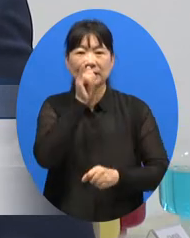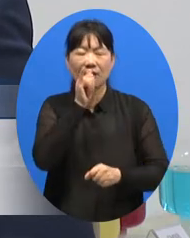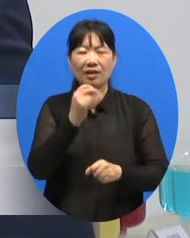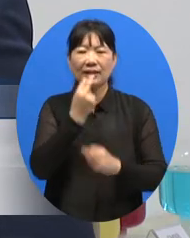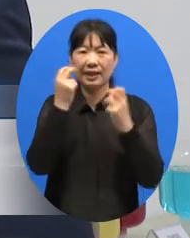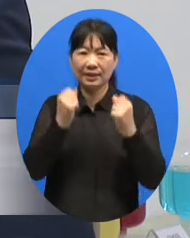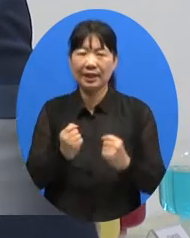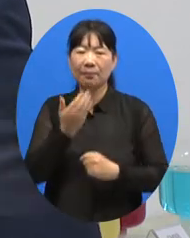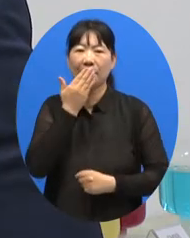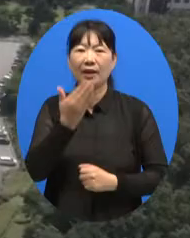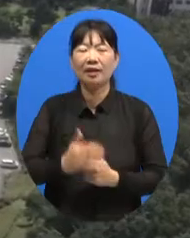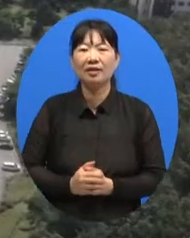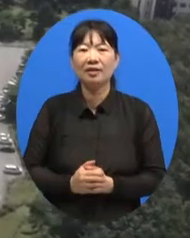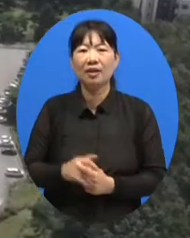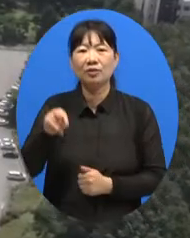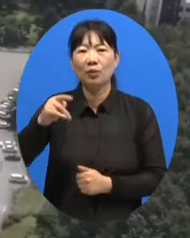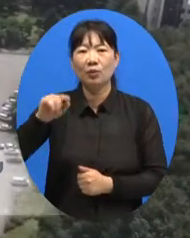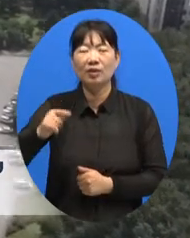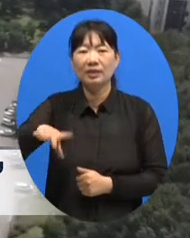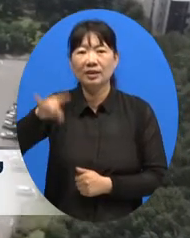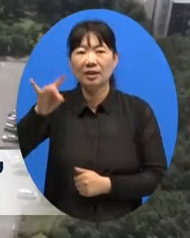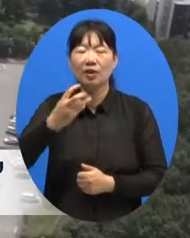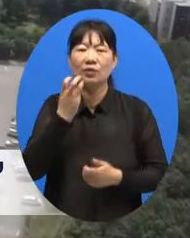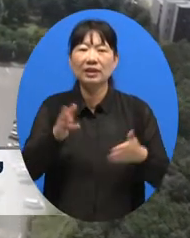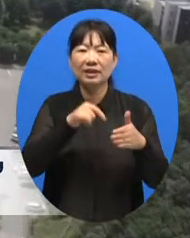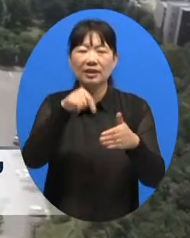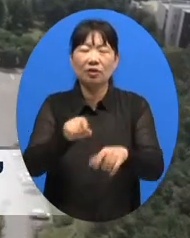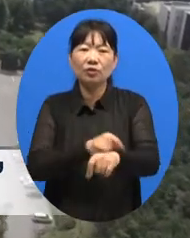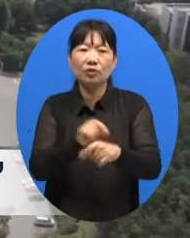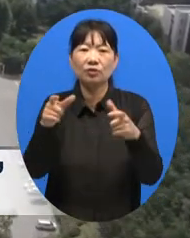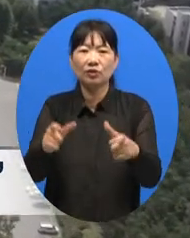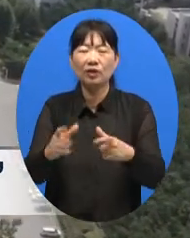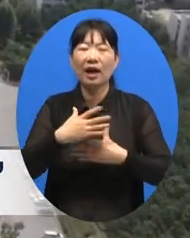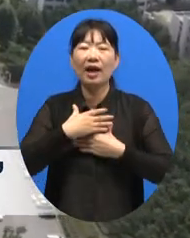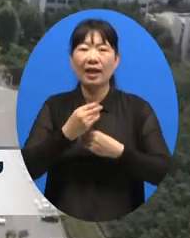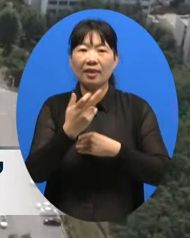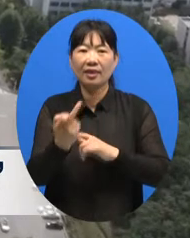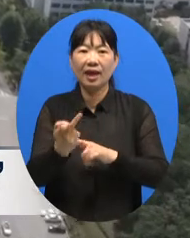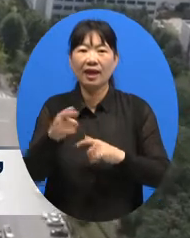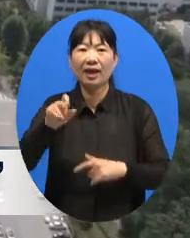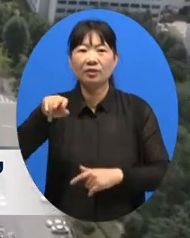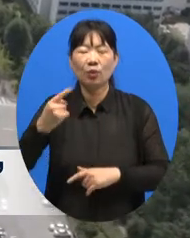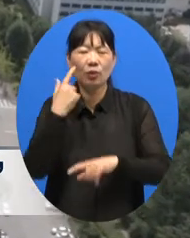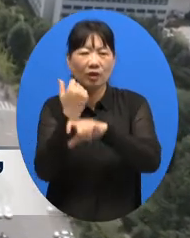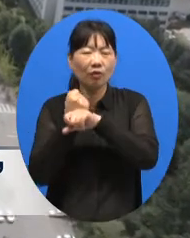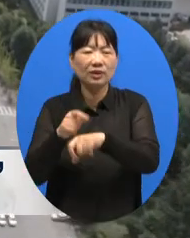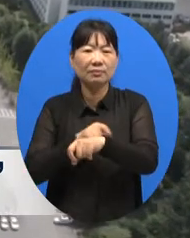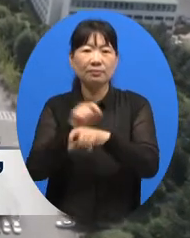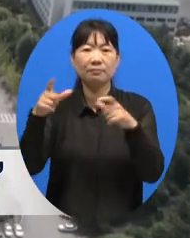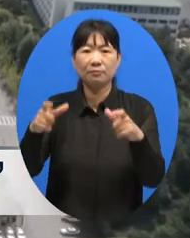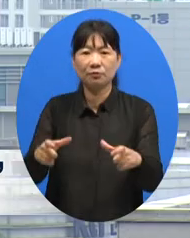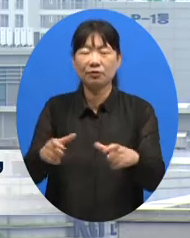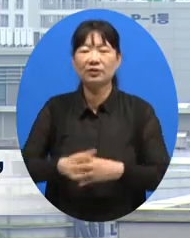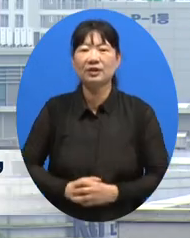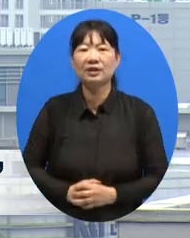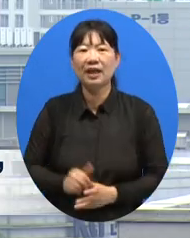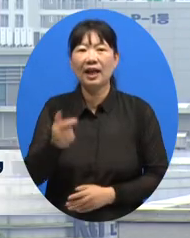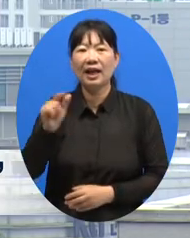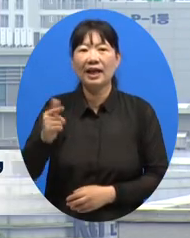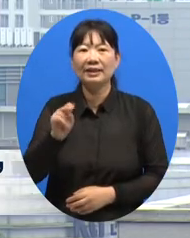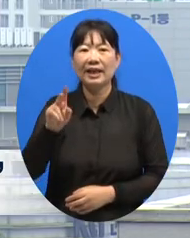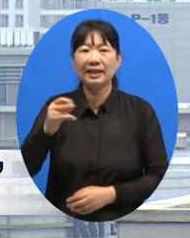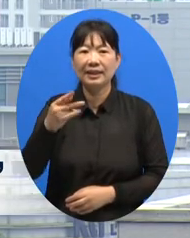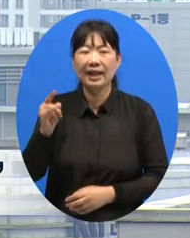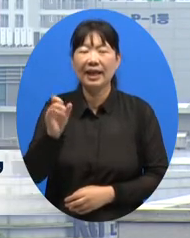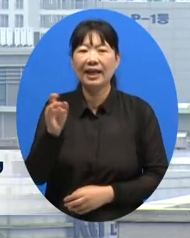보완을 해가지고 상생할 수 있는. 수도권 최초이자 경기적 유일 특구인 경기 안산 강소연구개발 특구.